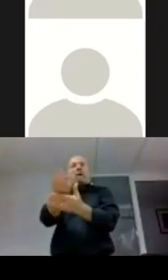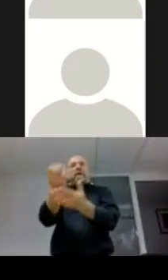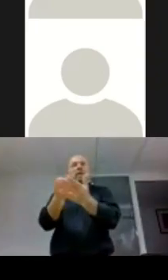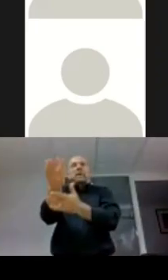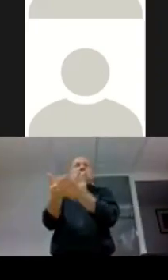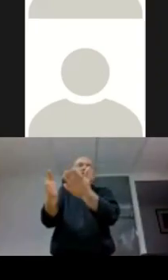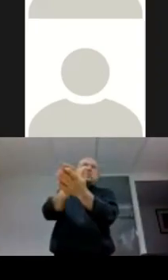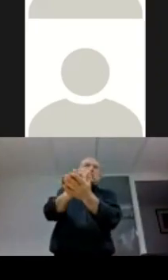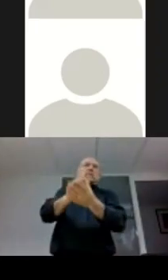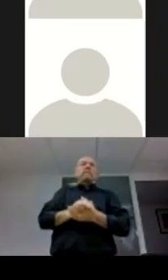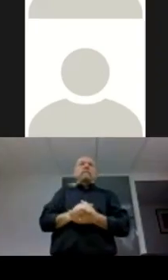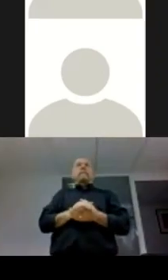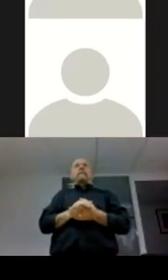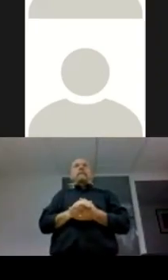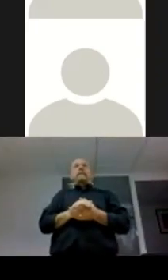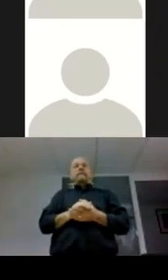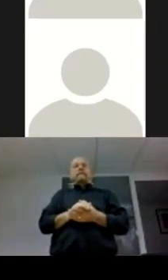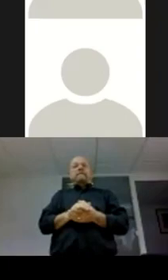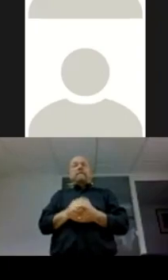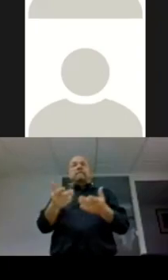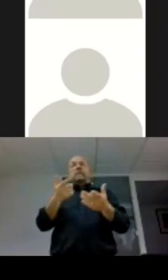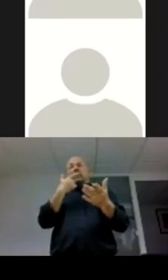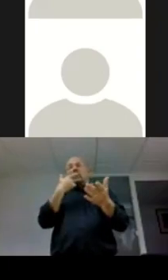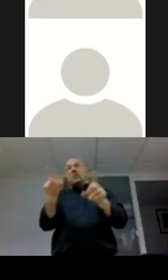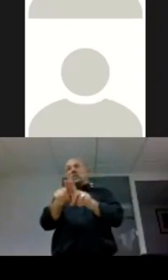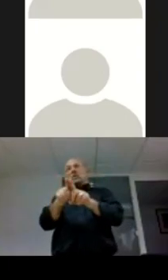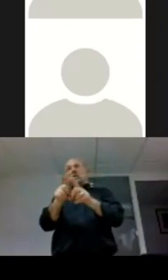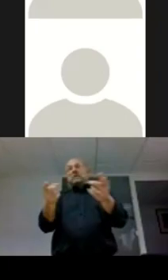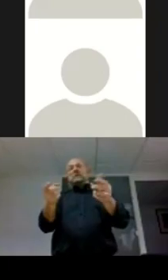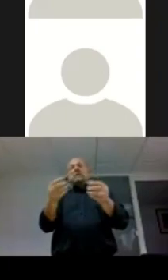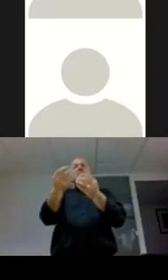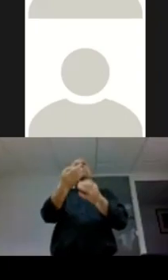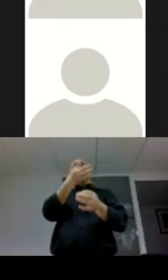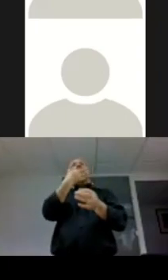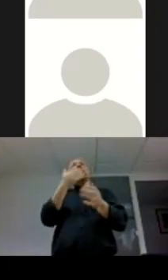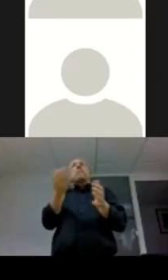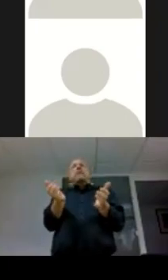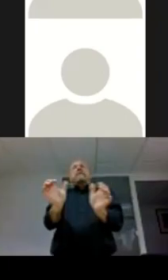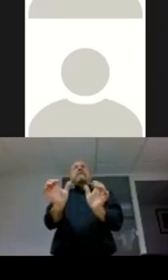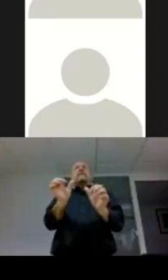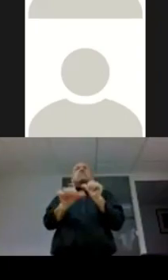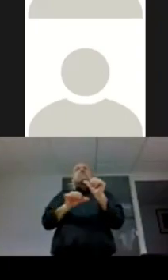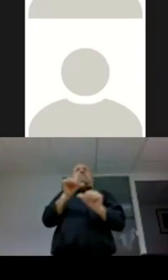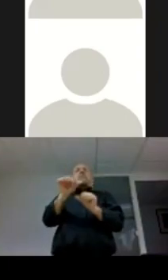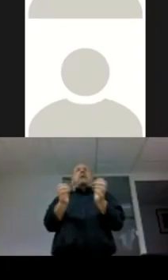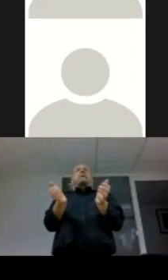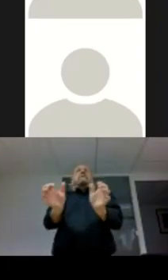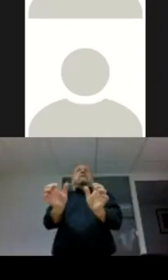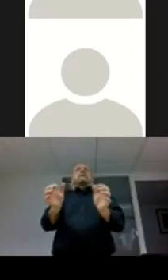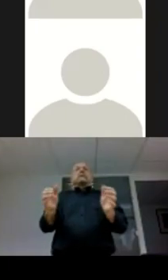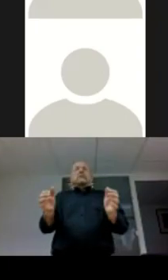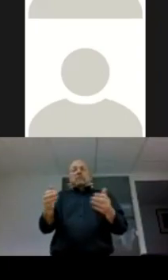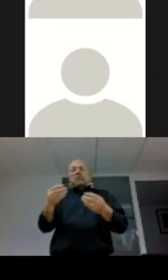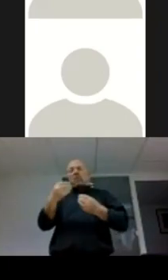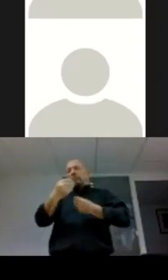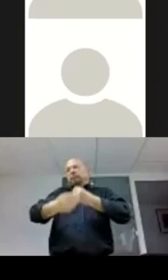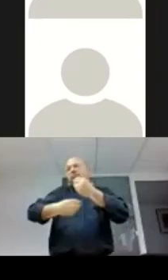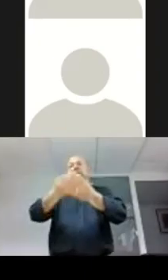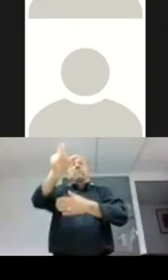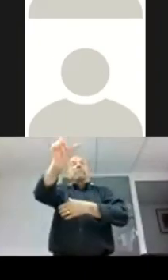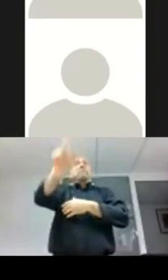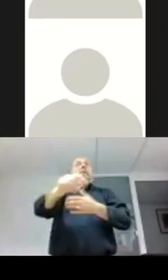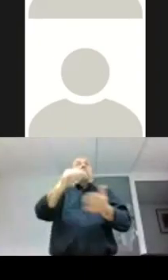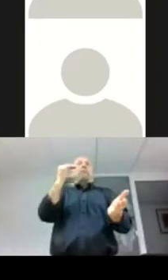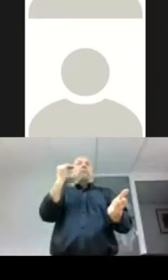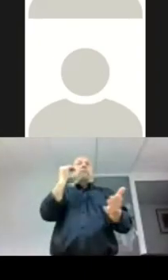la consultation chirurgicale. Donc un renforcement de l'information. Une gestion des antidouleurs qui passe par